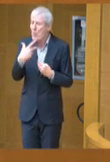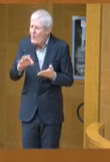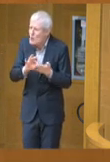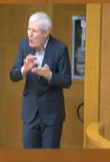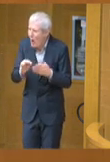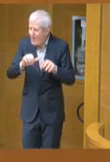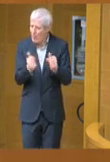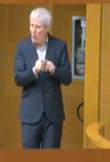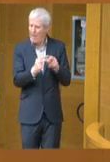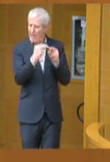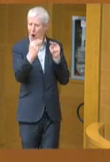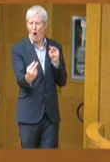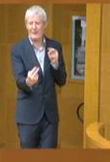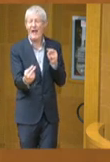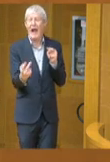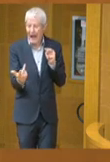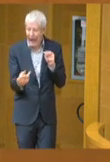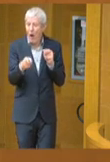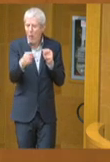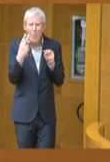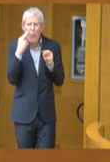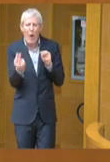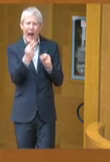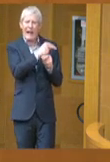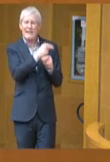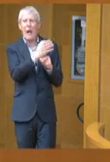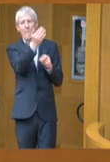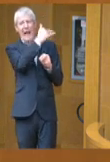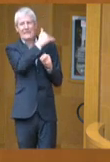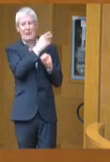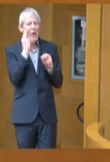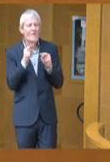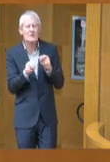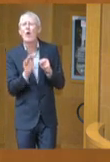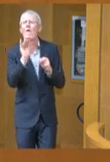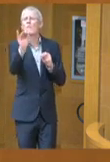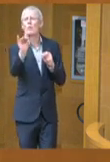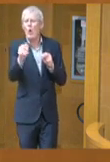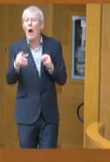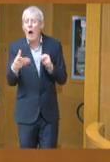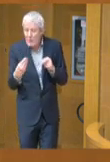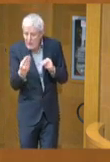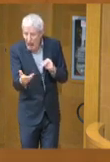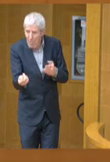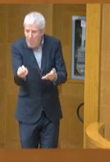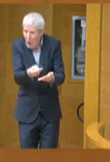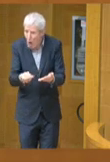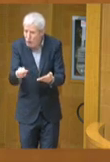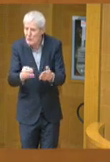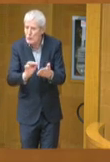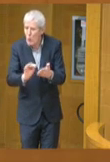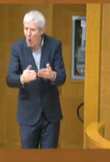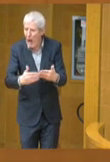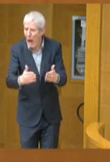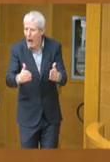la possibilità di avere uno sguardo sul passato, una visione sul futuro, attraverso progetti che aprono le porte della scuola e